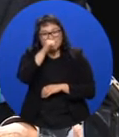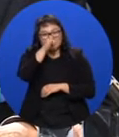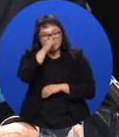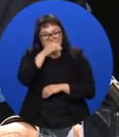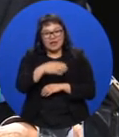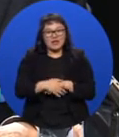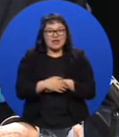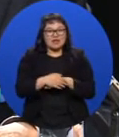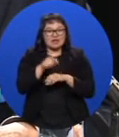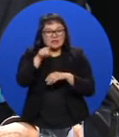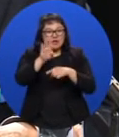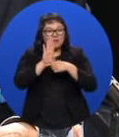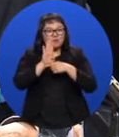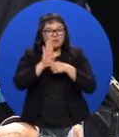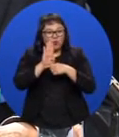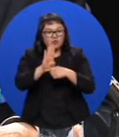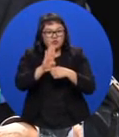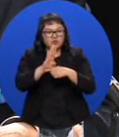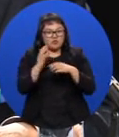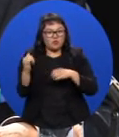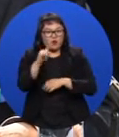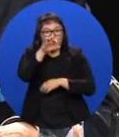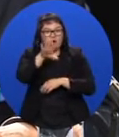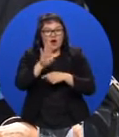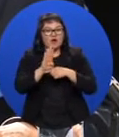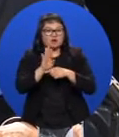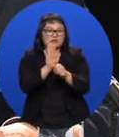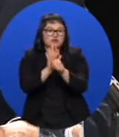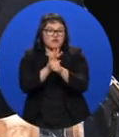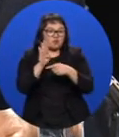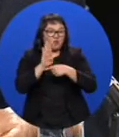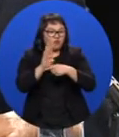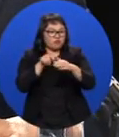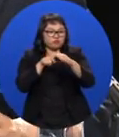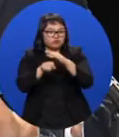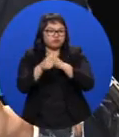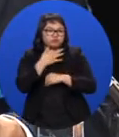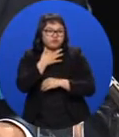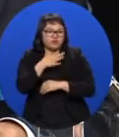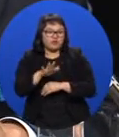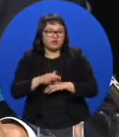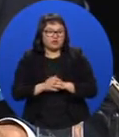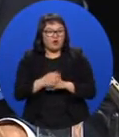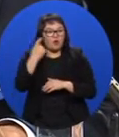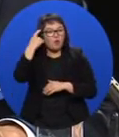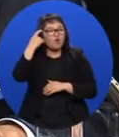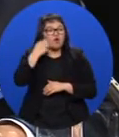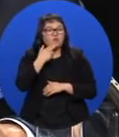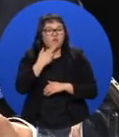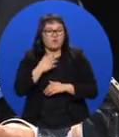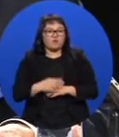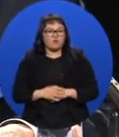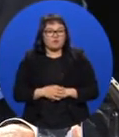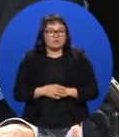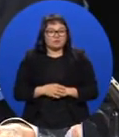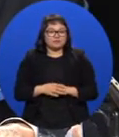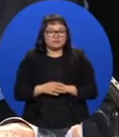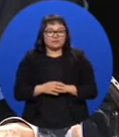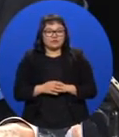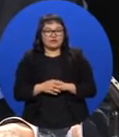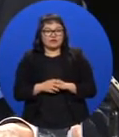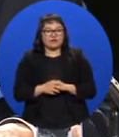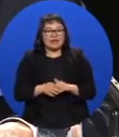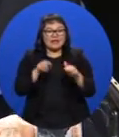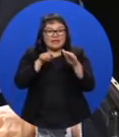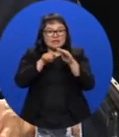성산읍사무소에 있는 신공항 확충 지원 본부에는 들리지 못했습니다. 왜 안 가신 겁니까 거기는? 네,